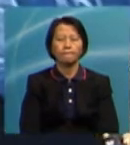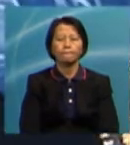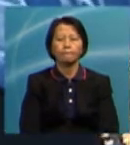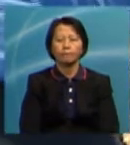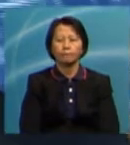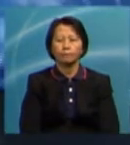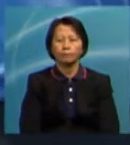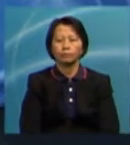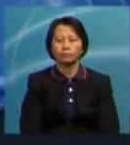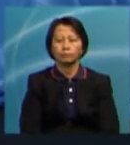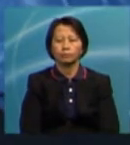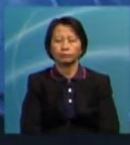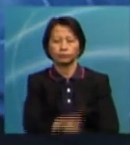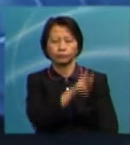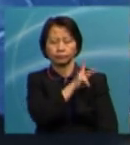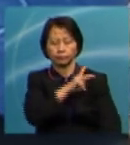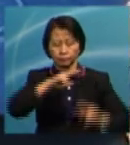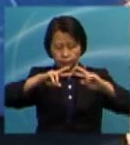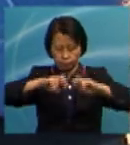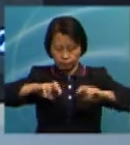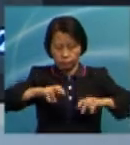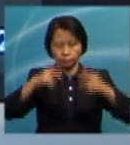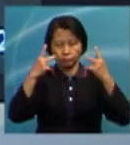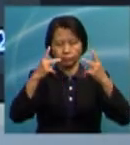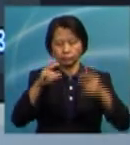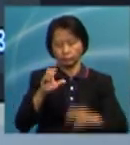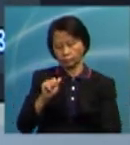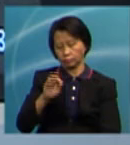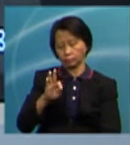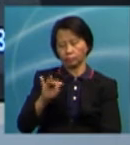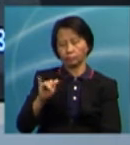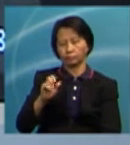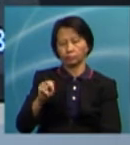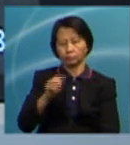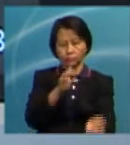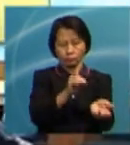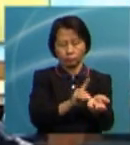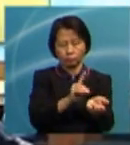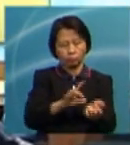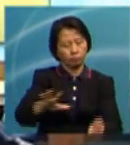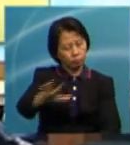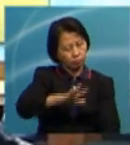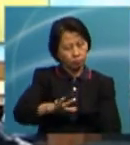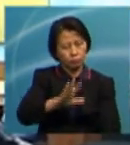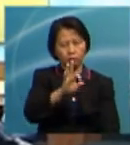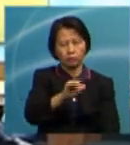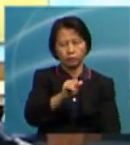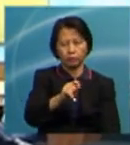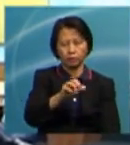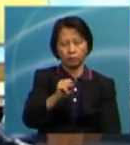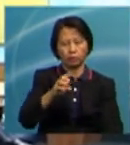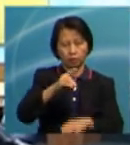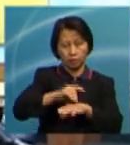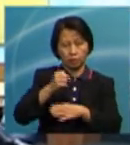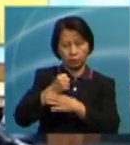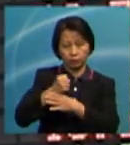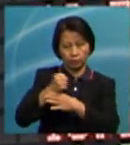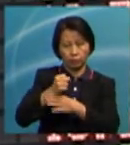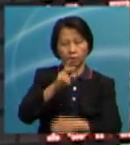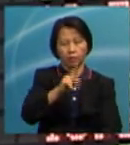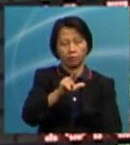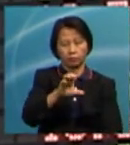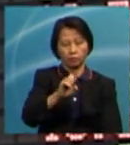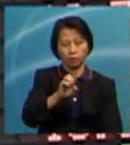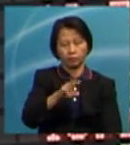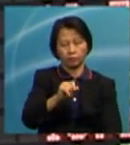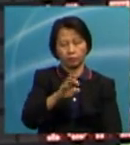Malaysia ketua penyelidik runcit Afin investment bank Dr Nazri Khan menjangka ftse bursa Malaysia klci